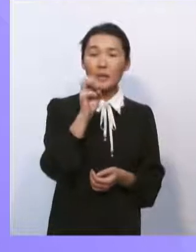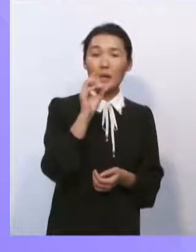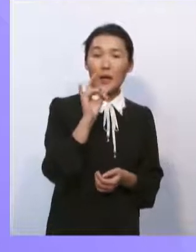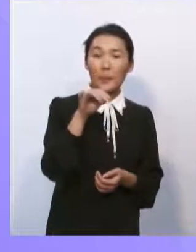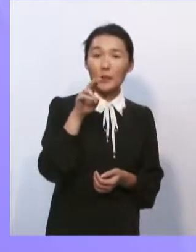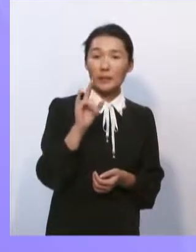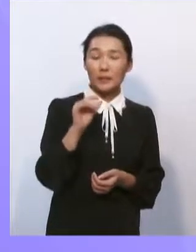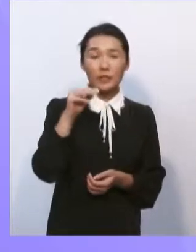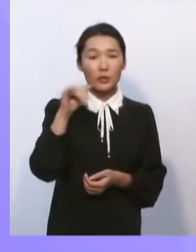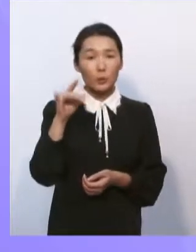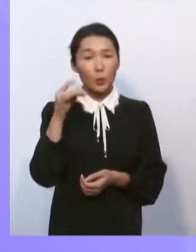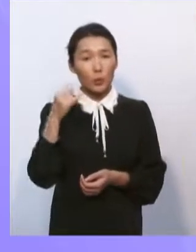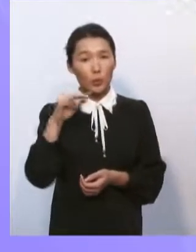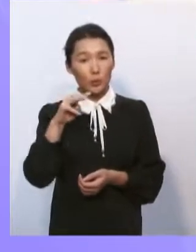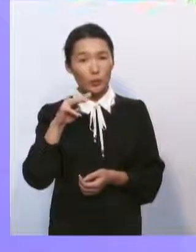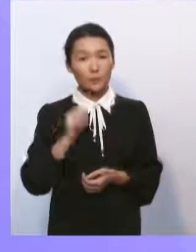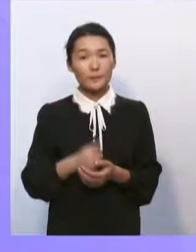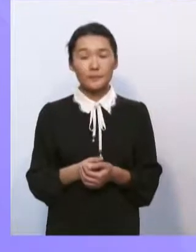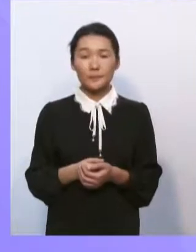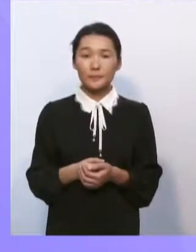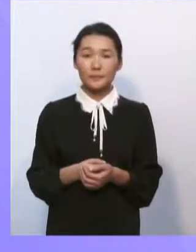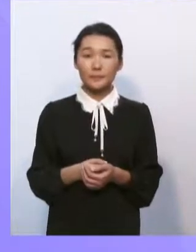Камырды жууруйт.